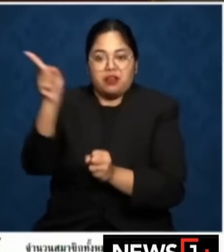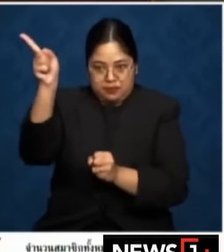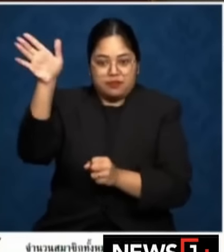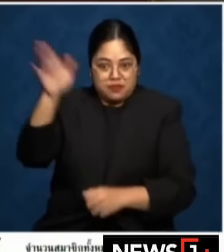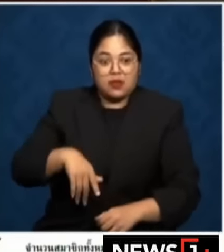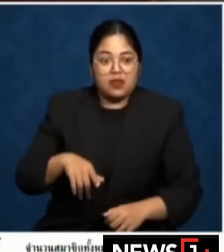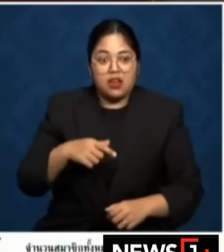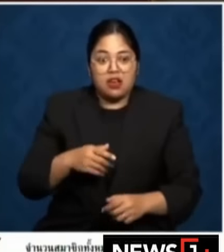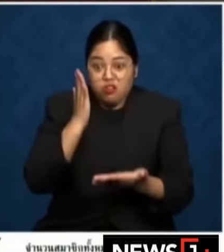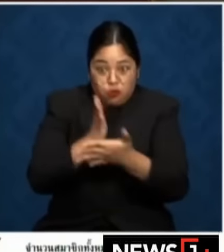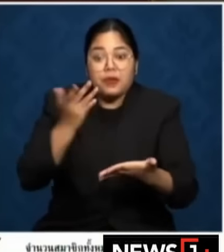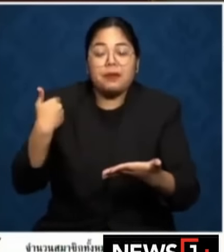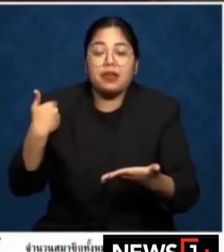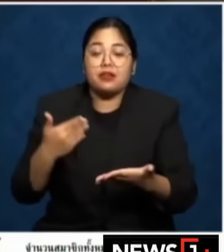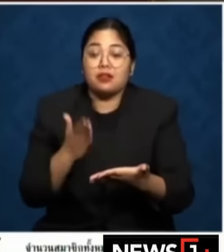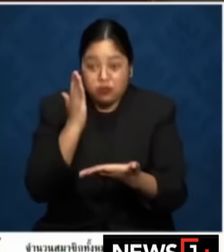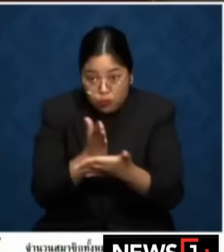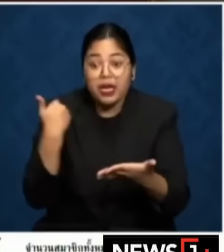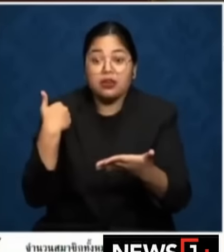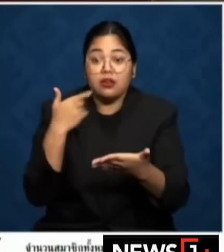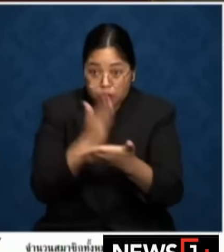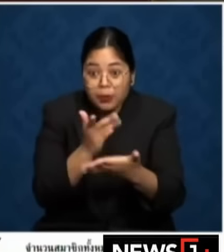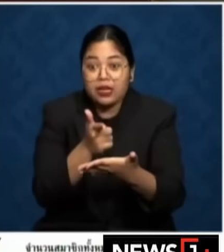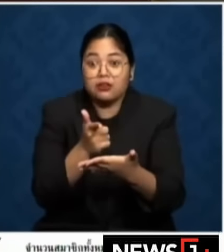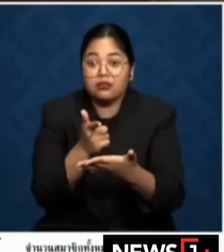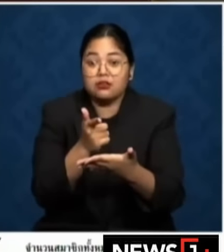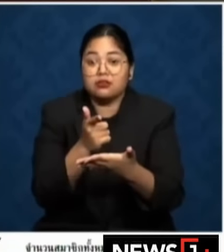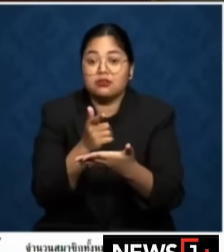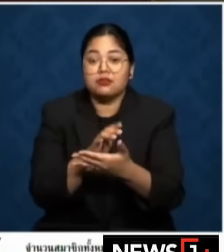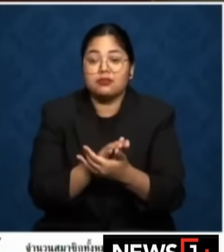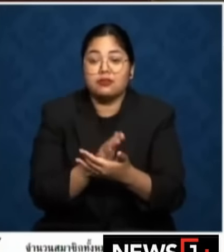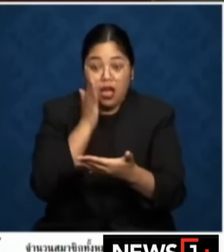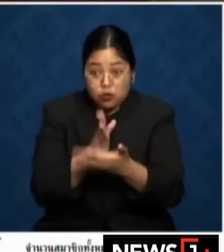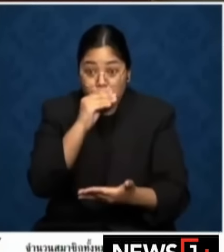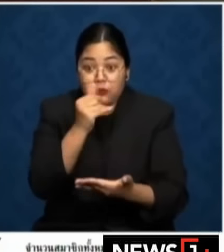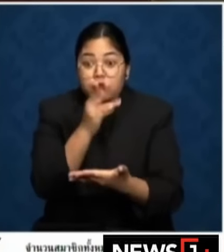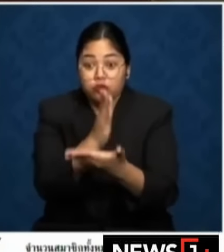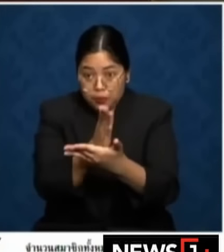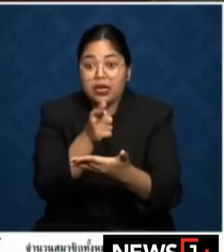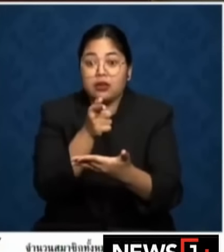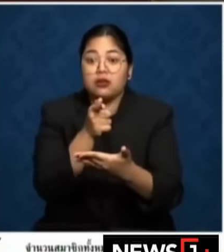ท่านจะหยุดไหมท่านธีรชัยจะหยุดไหมท่านหยุดพูดไหม